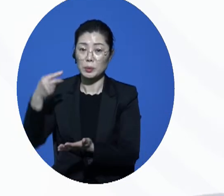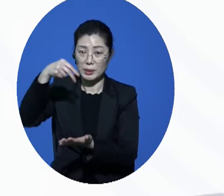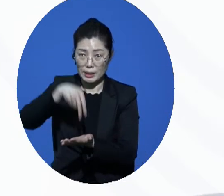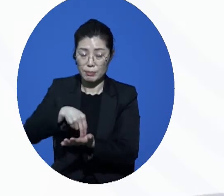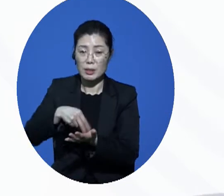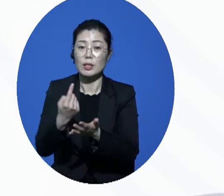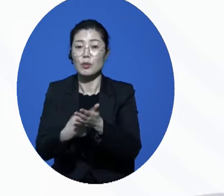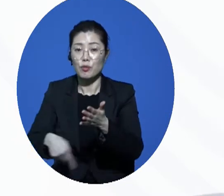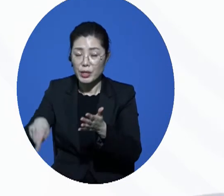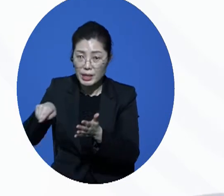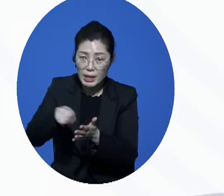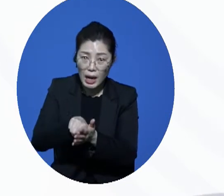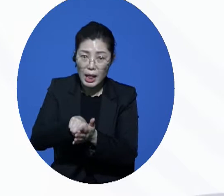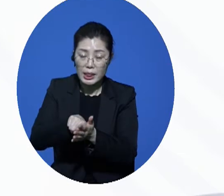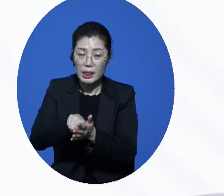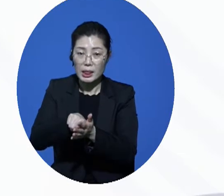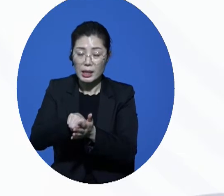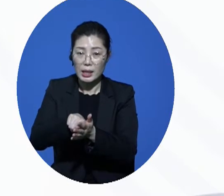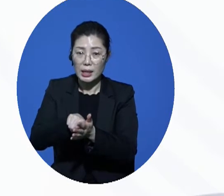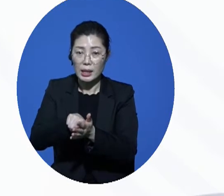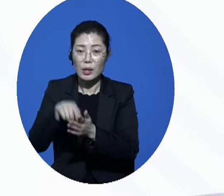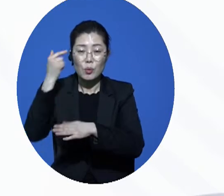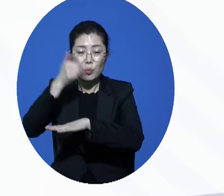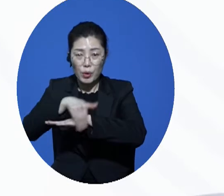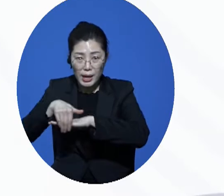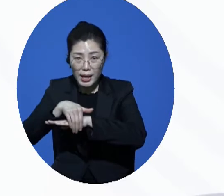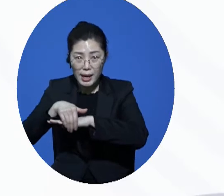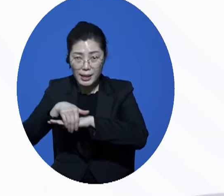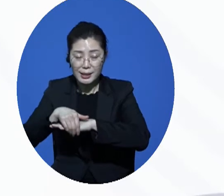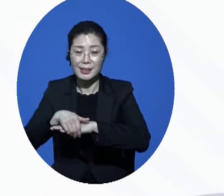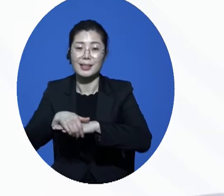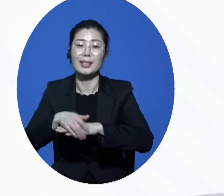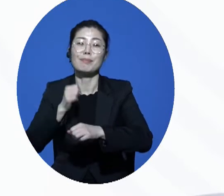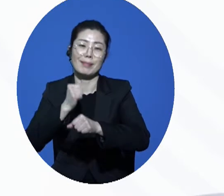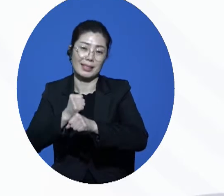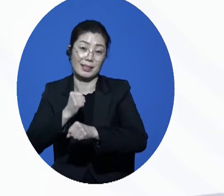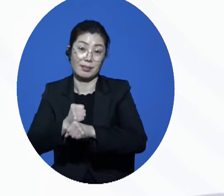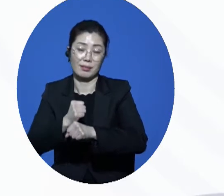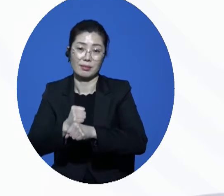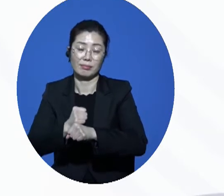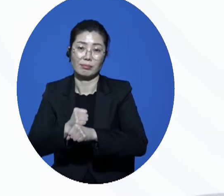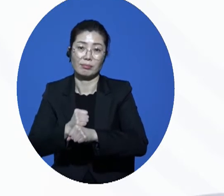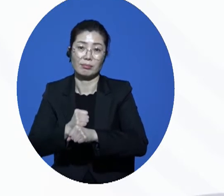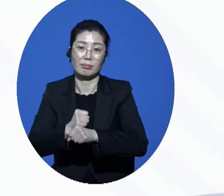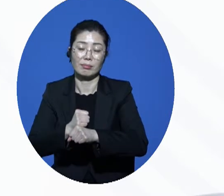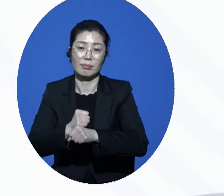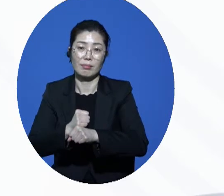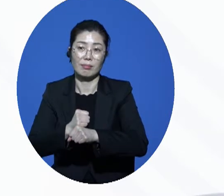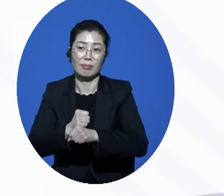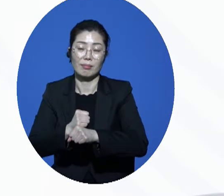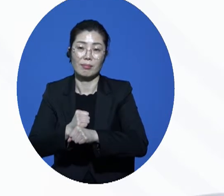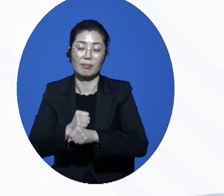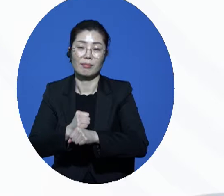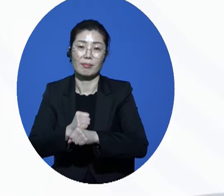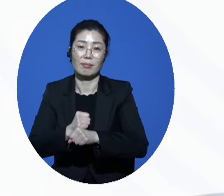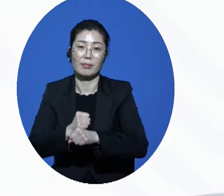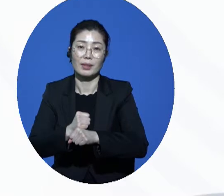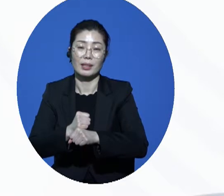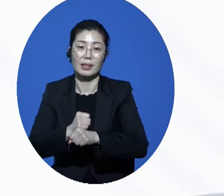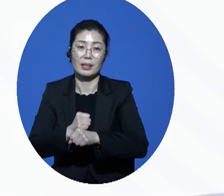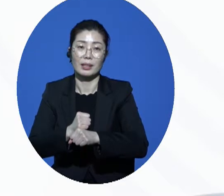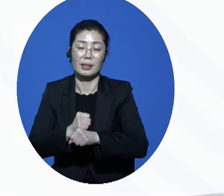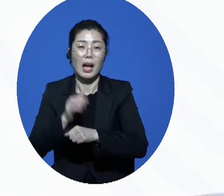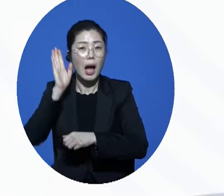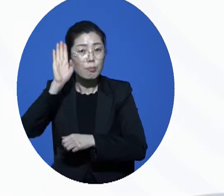이런 탈시설 지침의 초안을 작성을 하게 될 것입니다. 그리고 궁극적으로 이렇게 하는 그